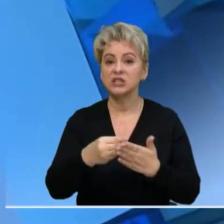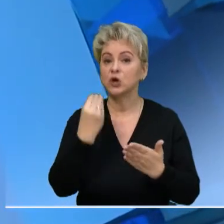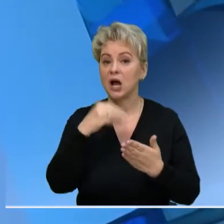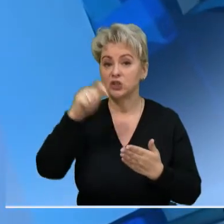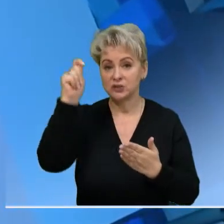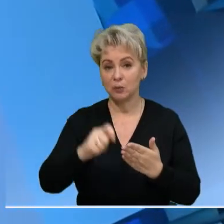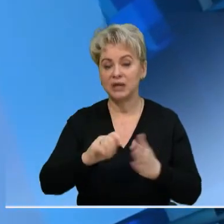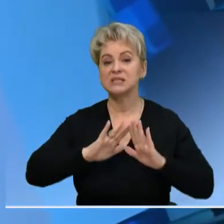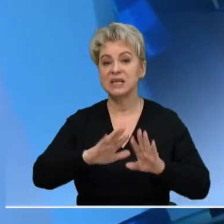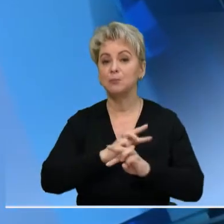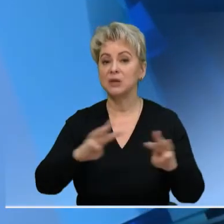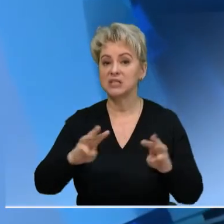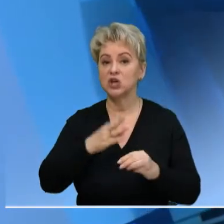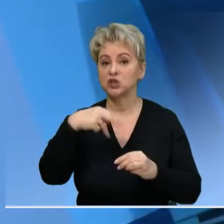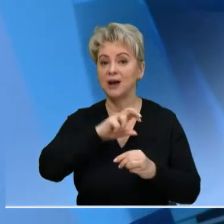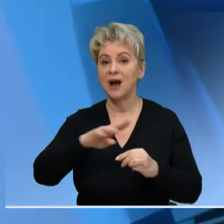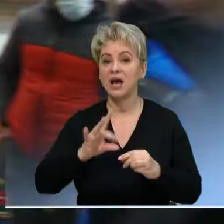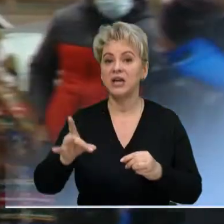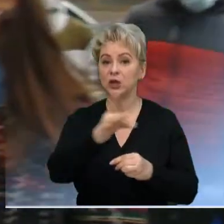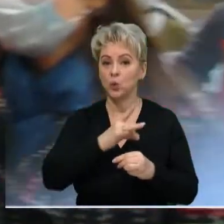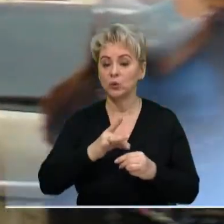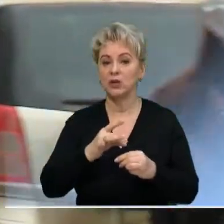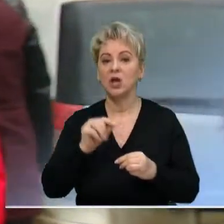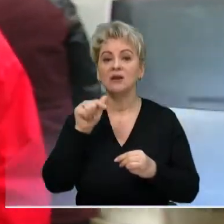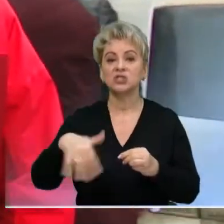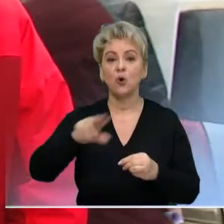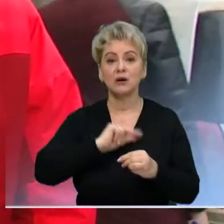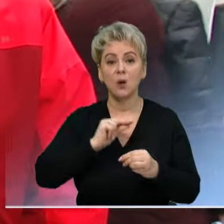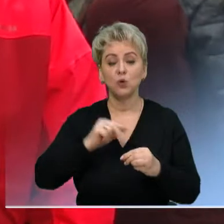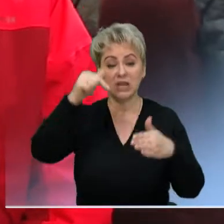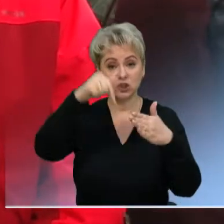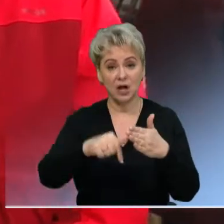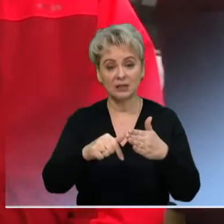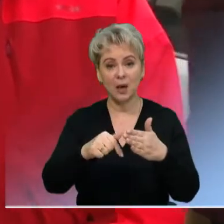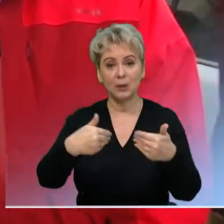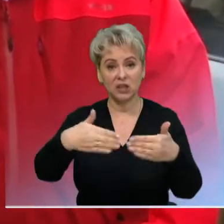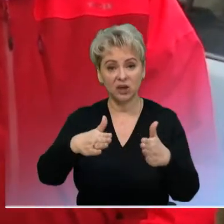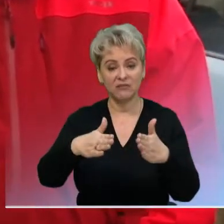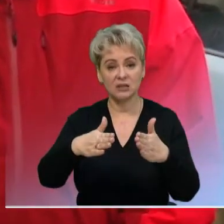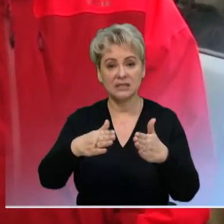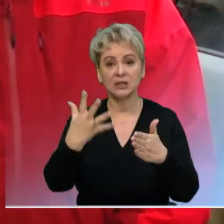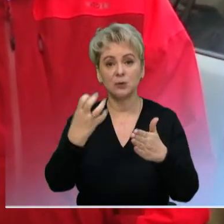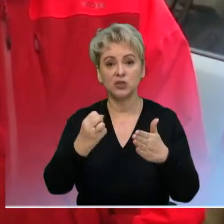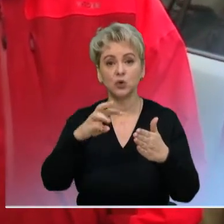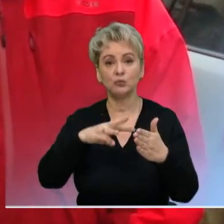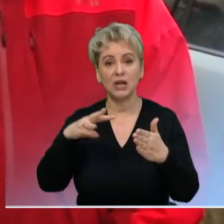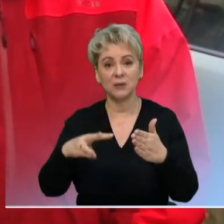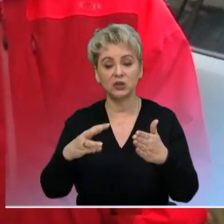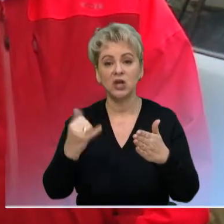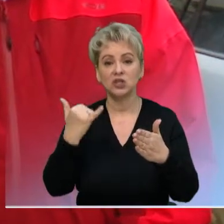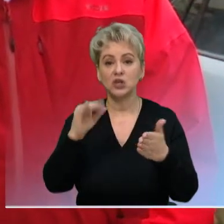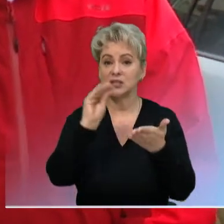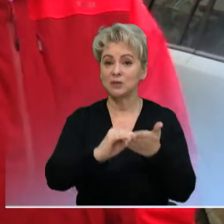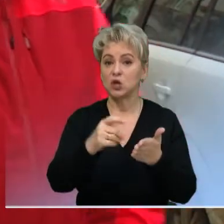работ приехал замминистра ЖКХ региона. Чуть доработали шахту, потому что проем открывался буквально на 500 миллиметров. Сейчас